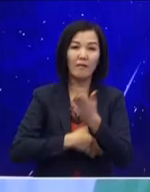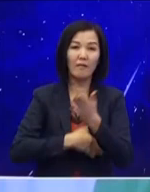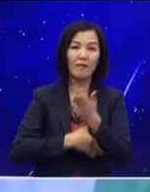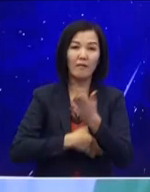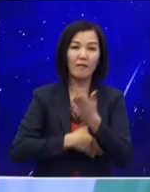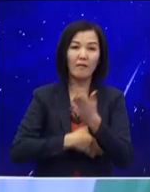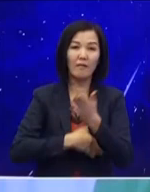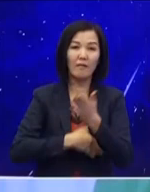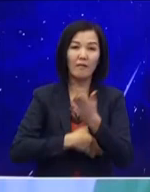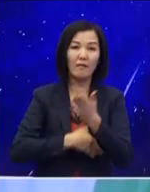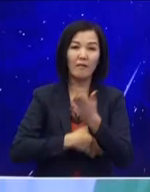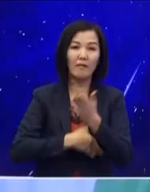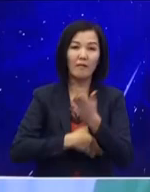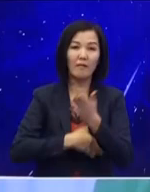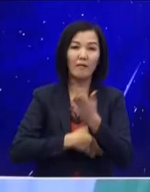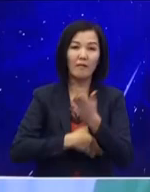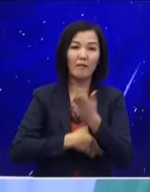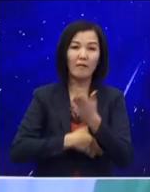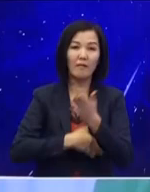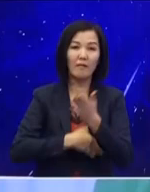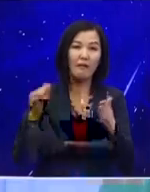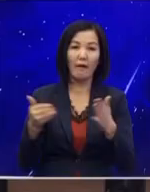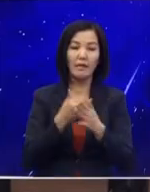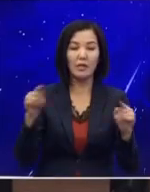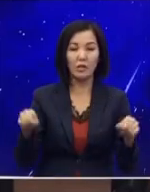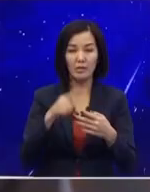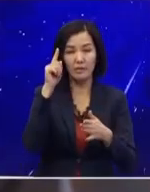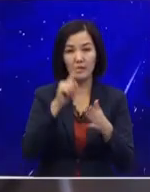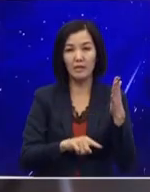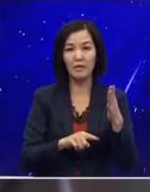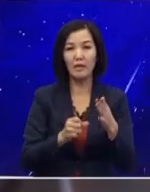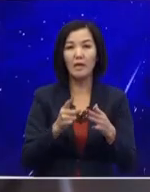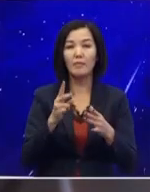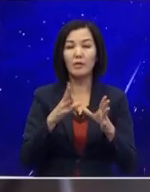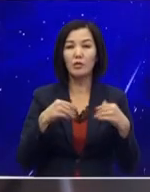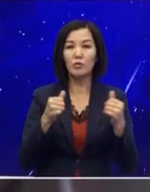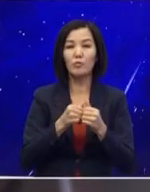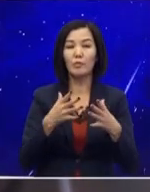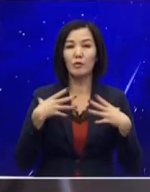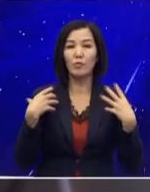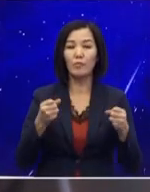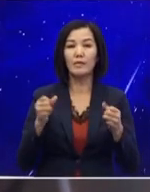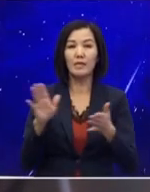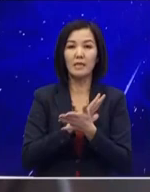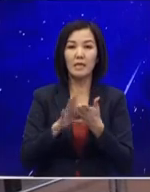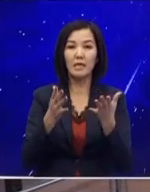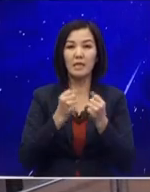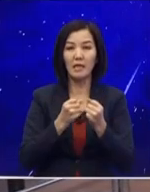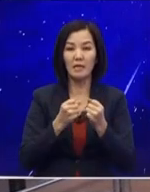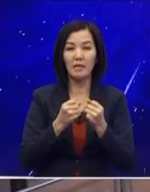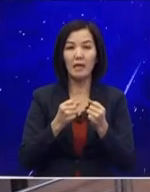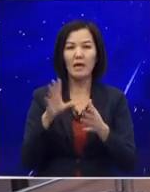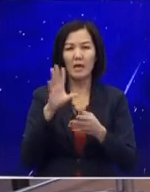көкейдегі көп тілеуі тіптен қайта жанғандай. Бірнеше жылдан бері отбасына шипажайға тегін жолдама алып